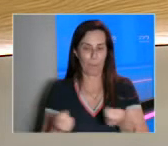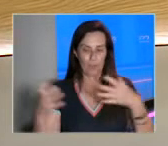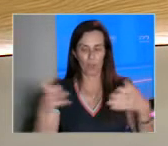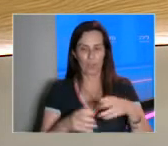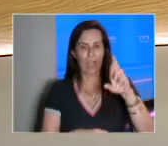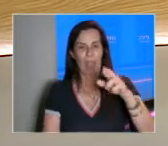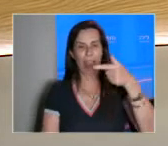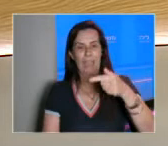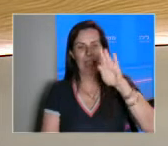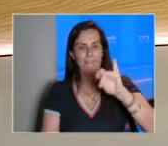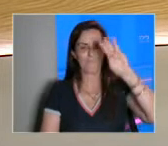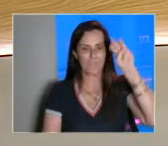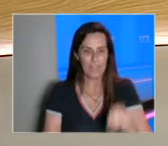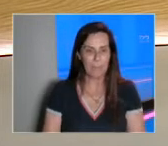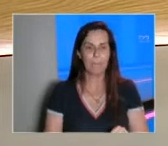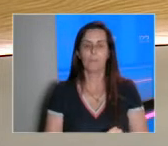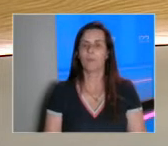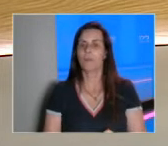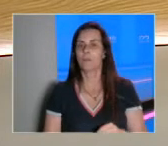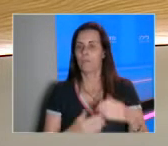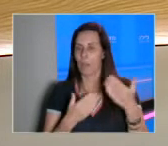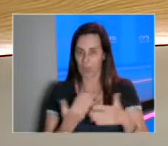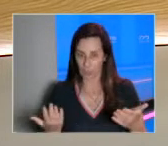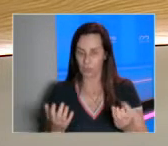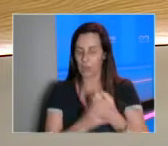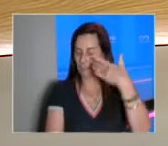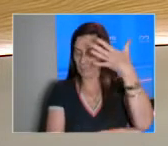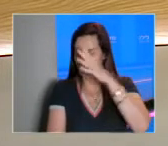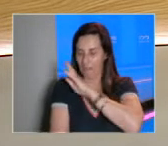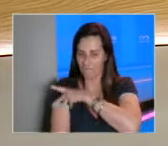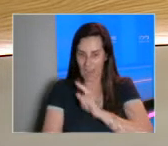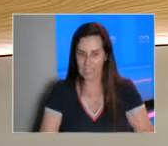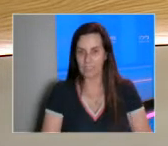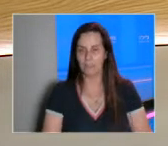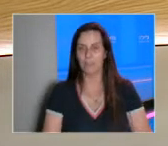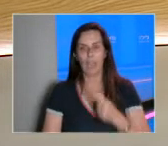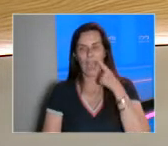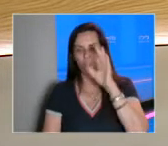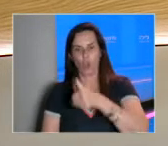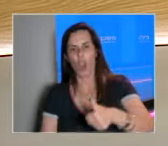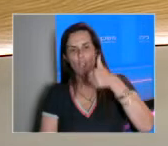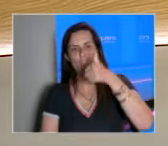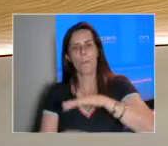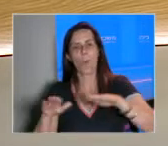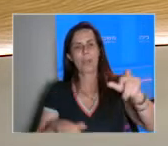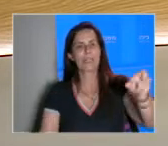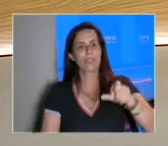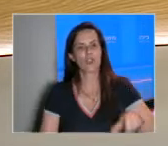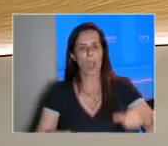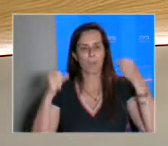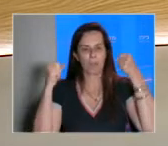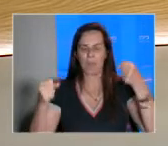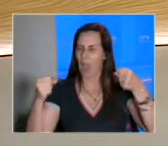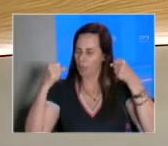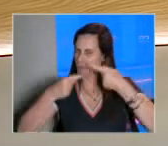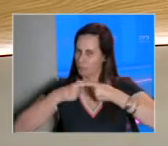תנועת רגבים נגד הסיפוח, ובסופו הקמת מדינה פלסטינית. ראינו עכשיו את ראשי מועצת יש"ע מפגינים,